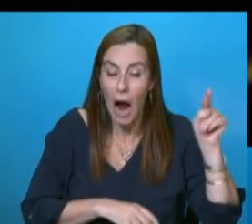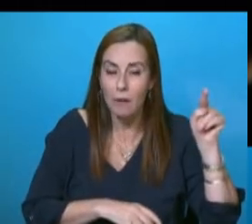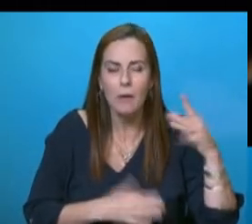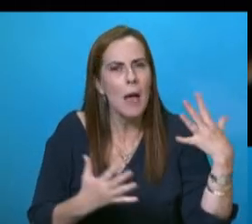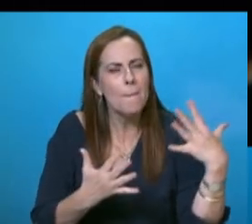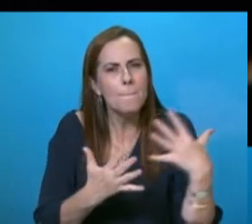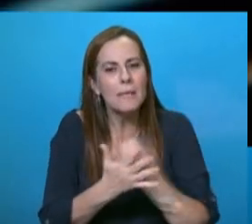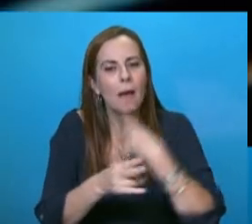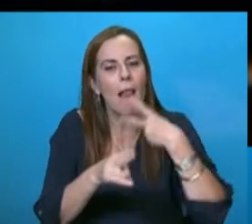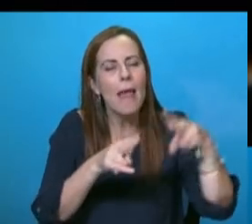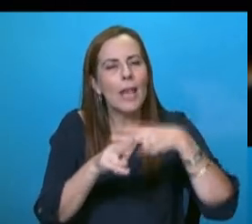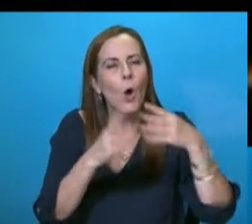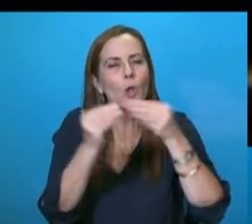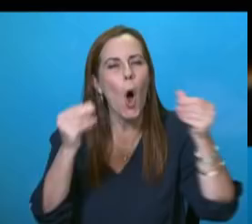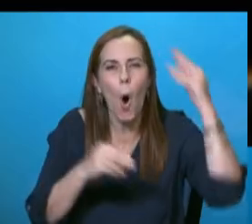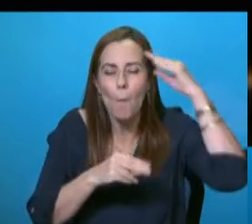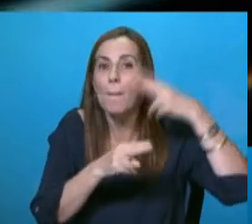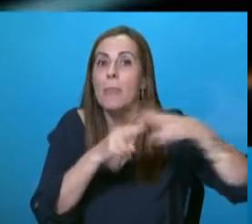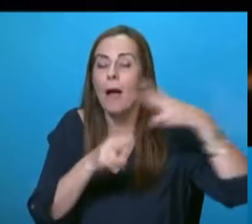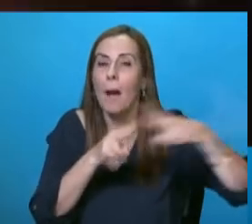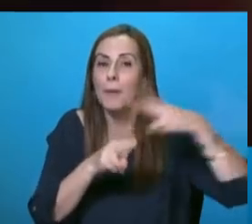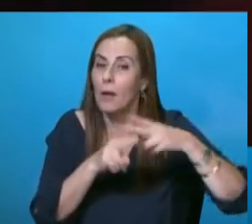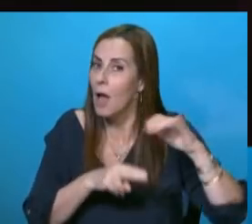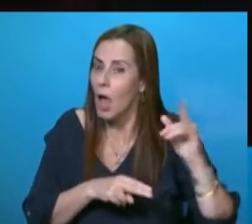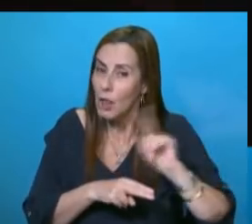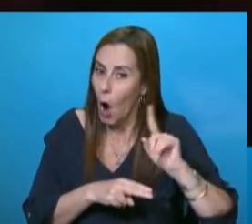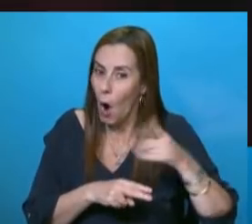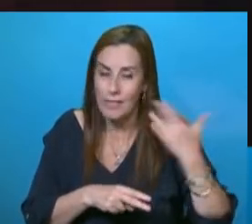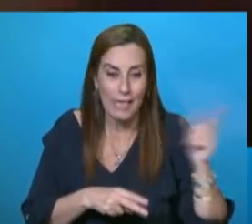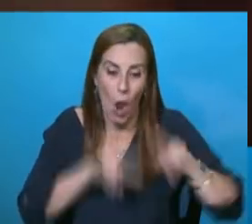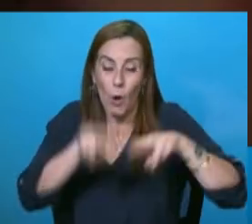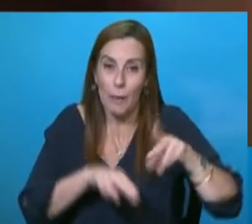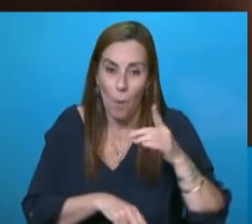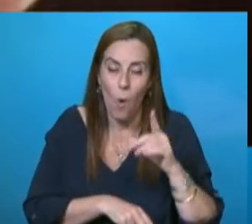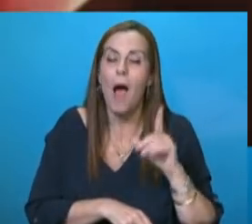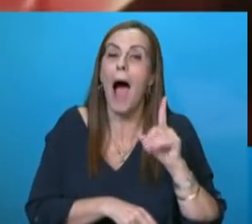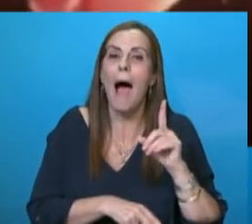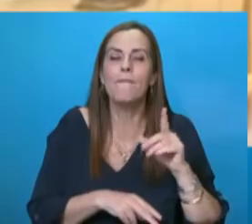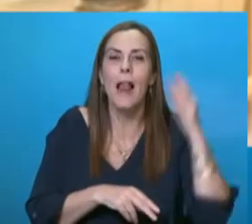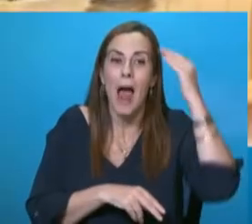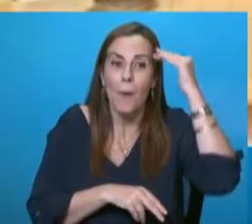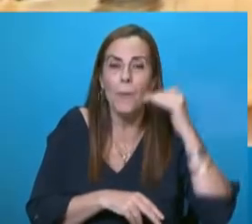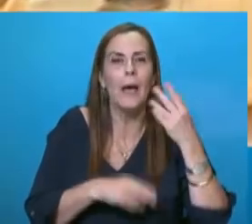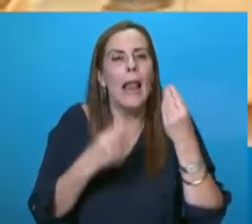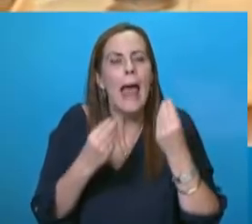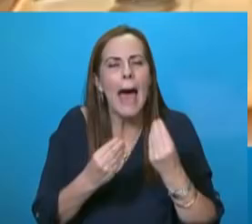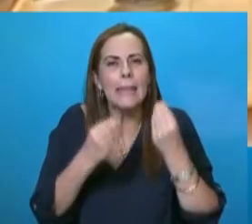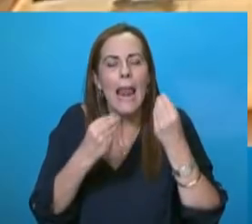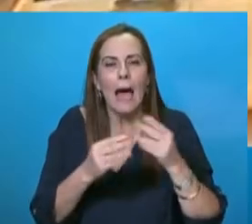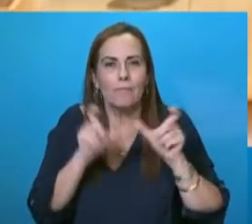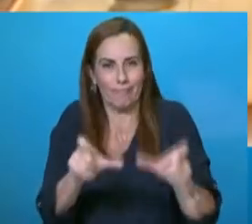מצליחה לנקות את החלבון המצטבר מהמוח. היא אמנם לא מרפאת את המחלה, אבל מאיטה את קצב ההתקדמות שלה.